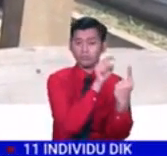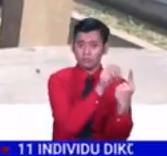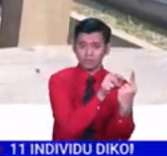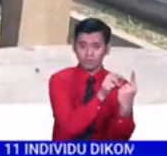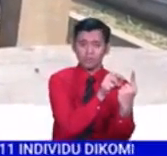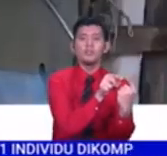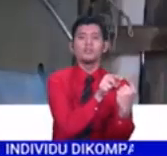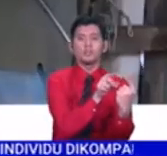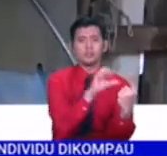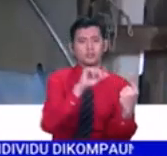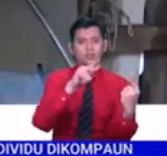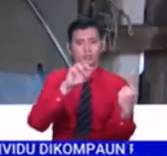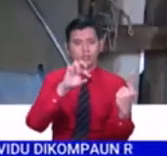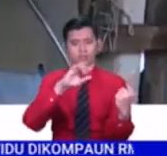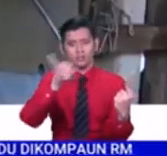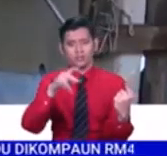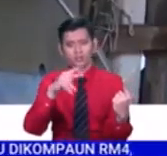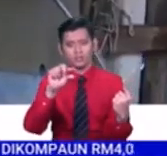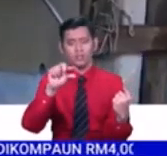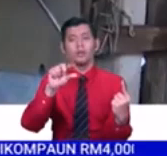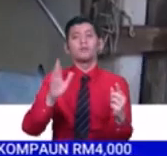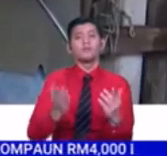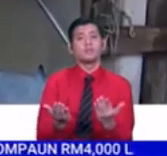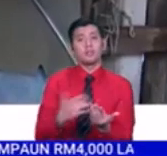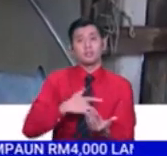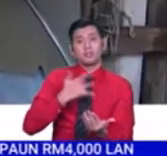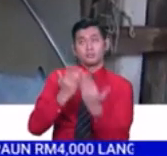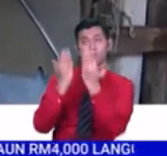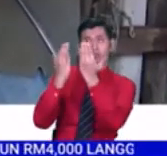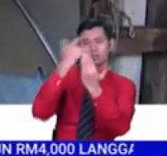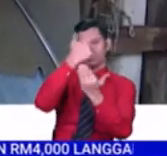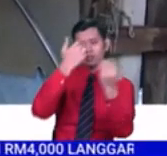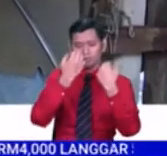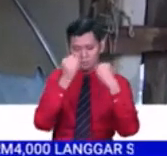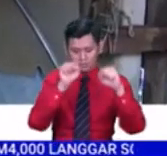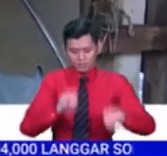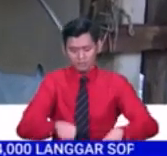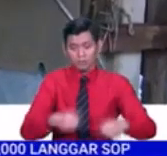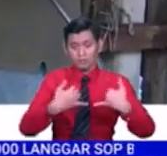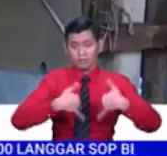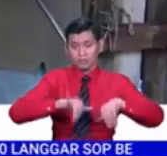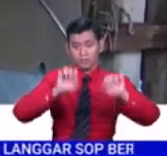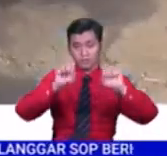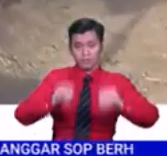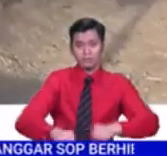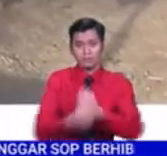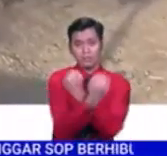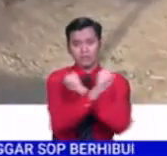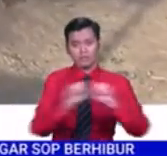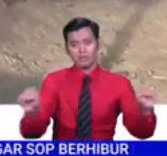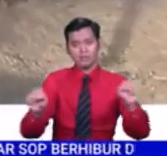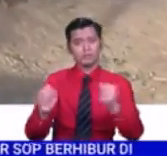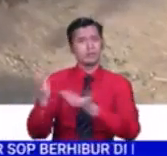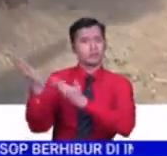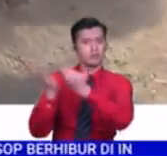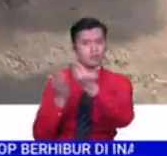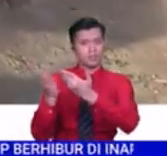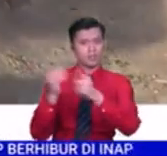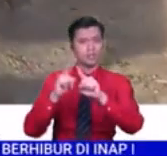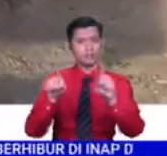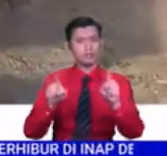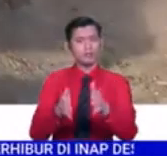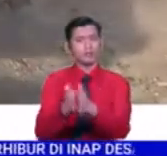bersyukur kerana pihaknya masih mampu menyediakan perkhidmatan kepada pelanggan walaupun permintaan sedikit menurun.